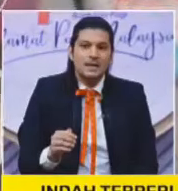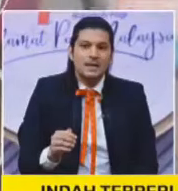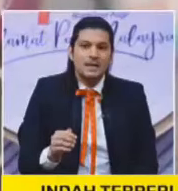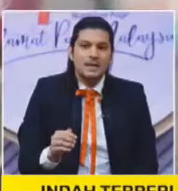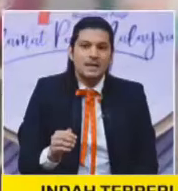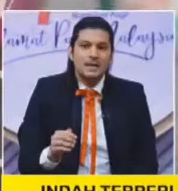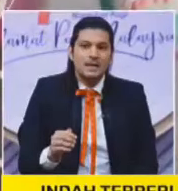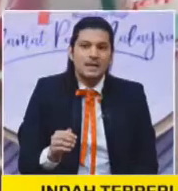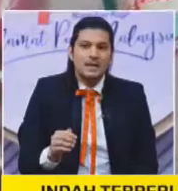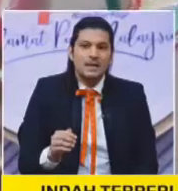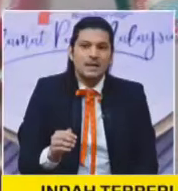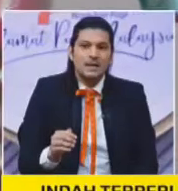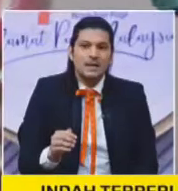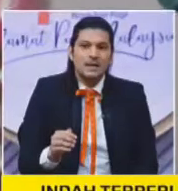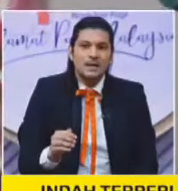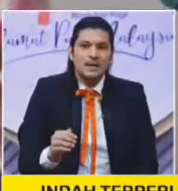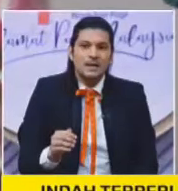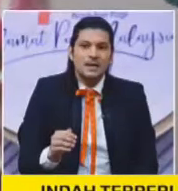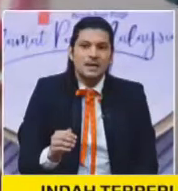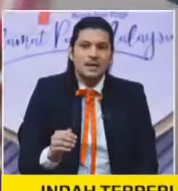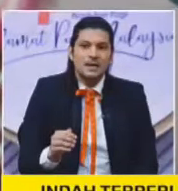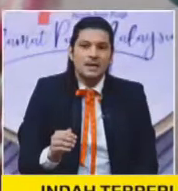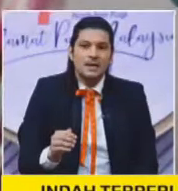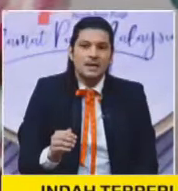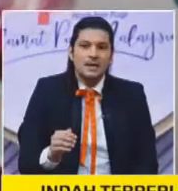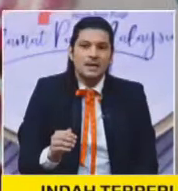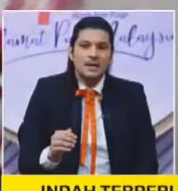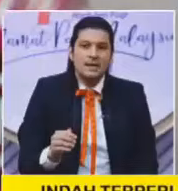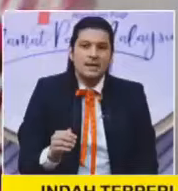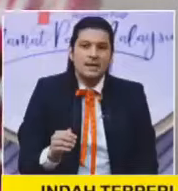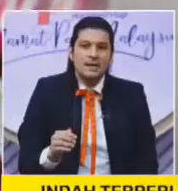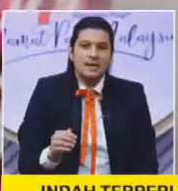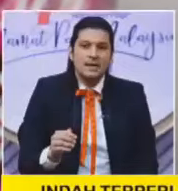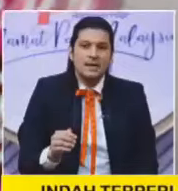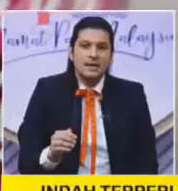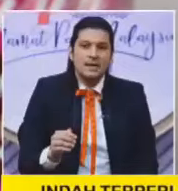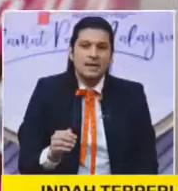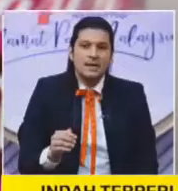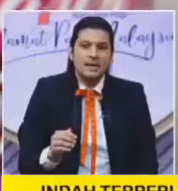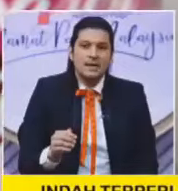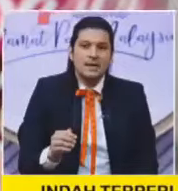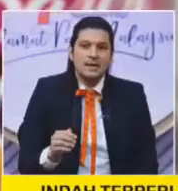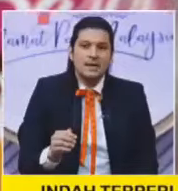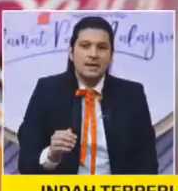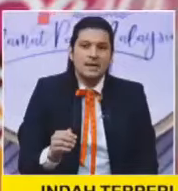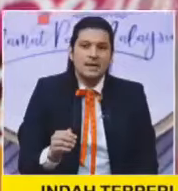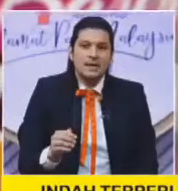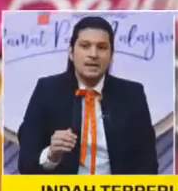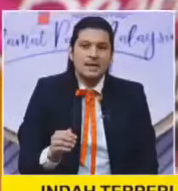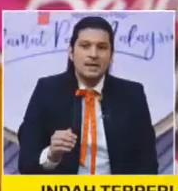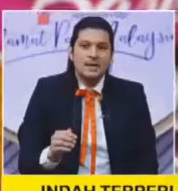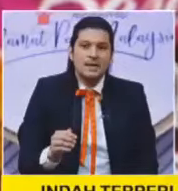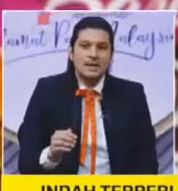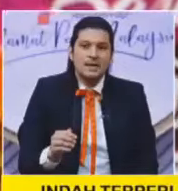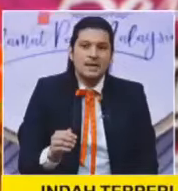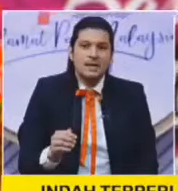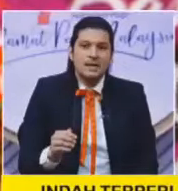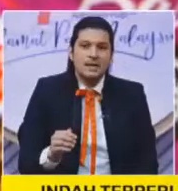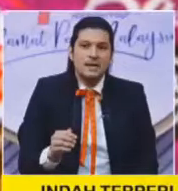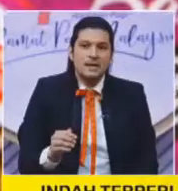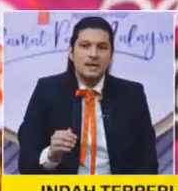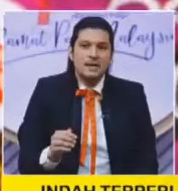kebersihan kulit wajah serta mengelak daripada berlakunya pembiakan bakteria di wajah kita. Untuk